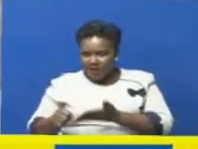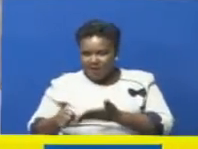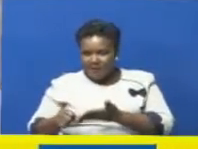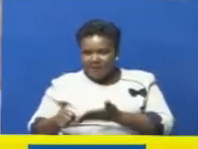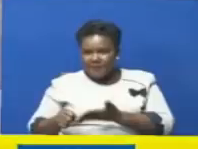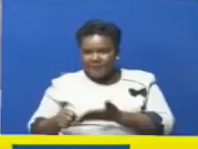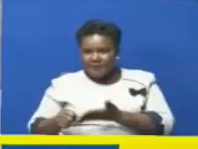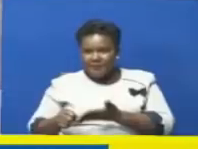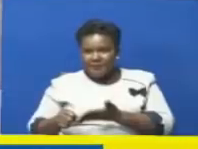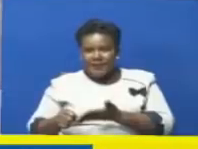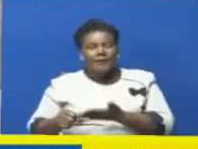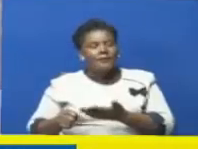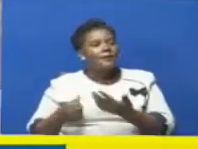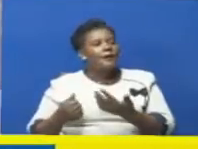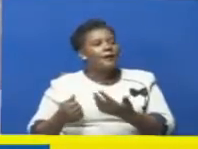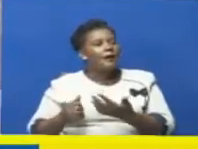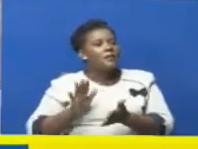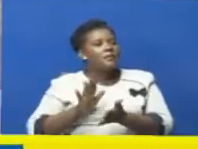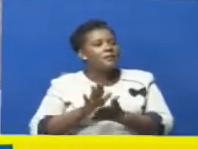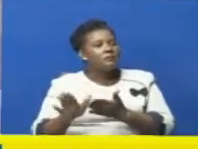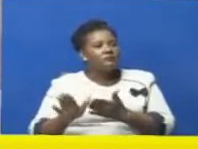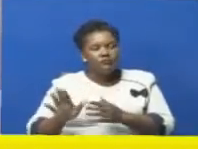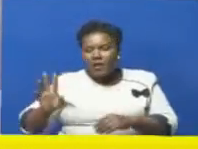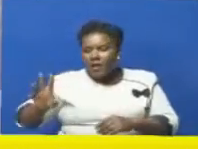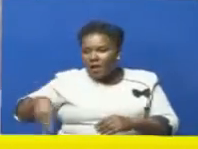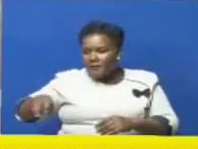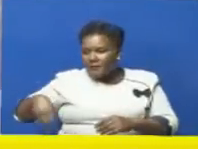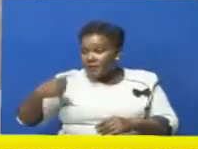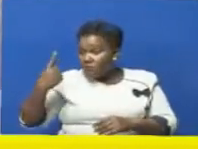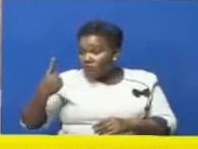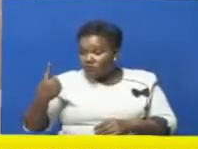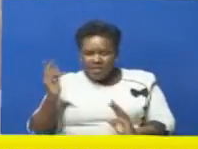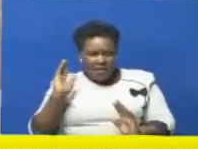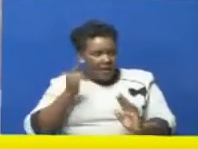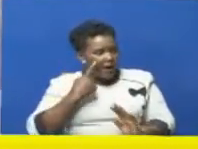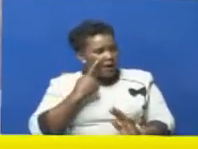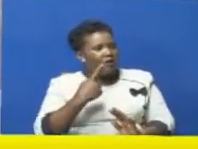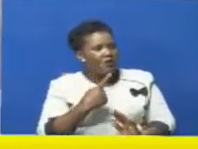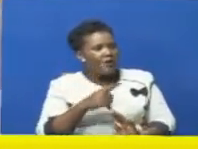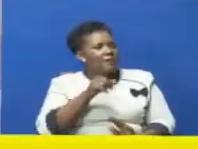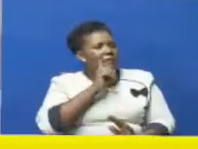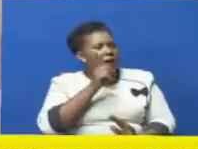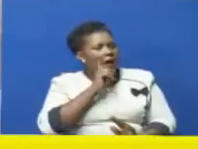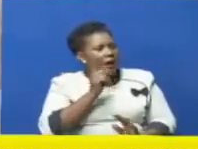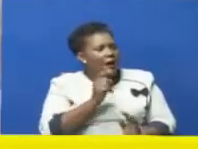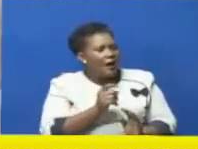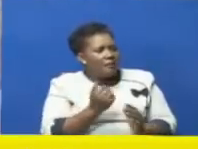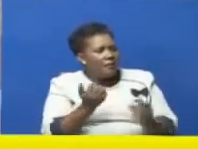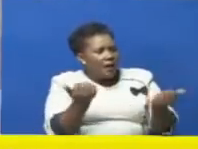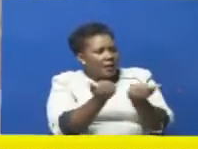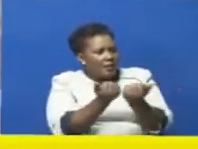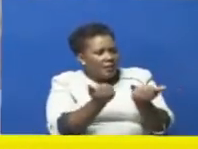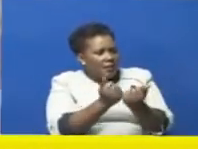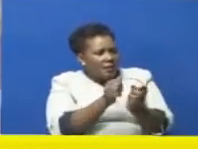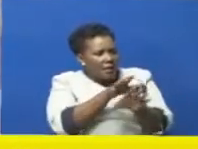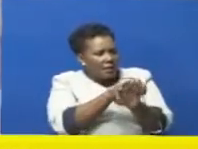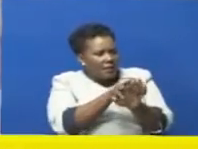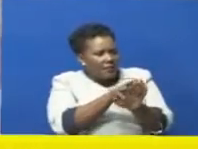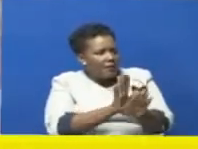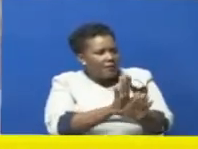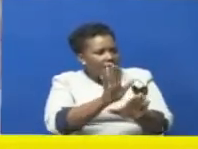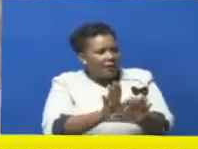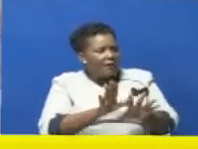Alafu anatokea afisa mmoja anamkuta mama kapanga samaki wake kule pembeni kwenye kimeza kidogodogo hivi.